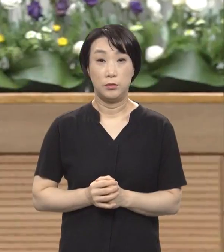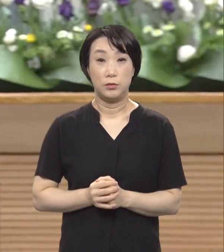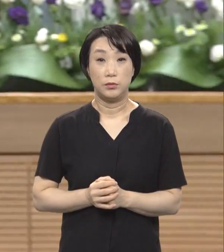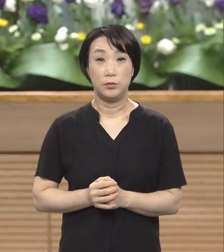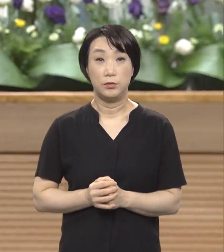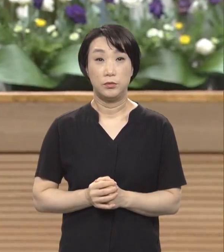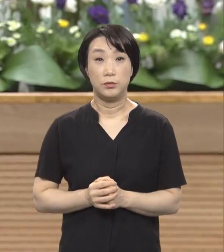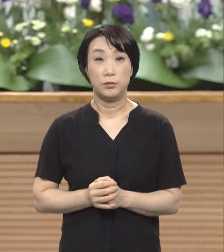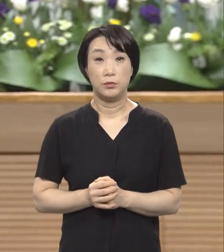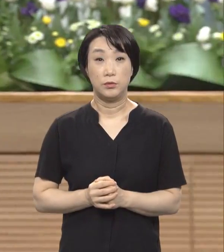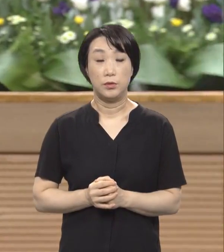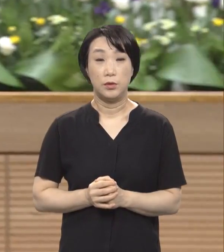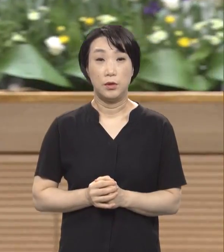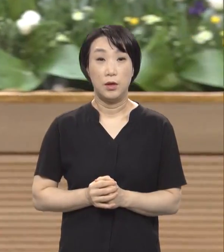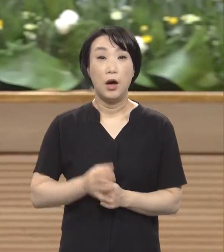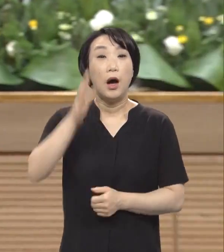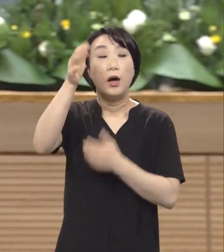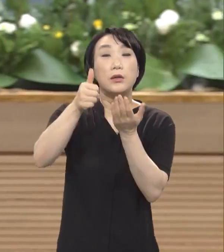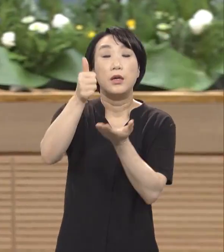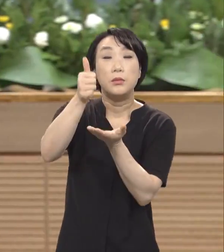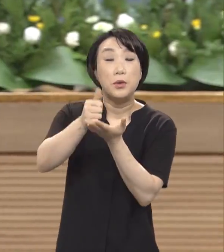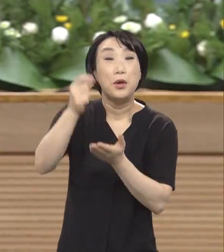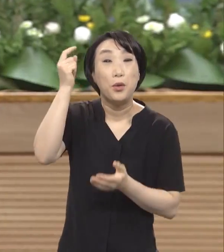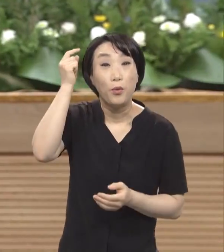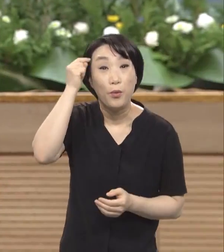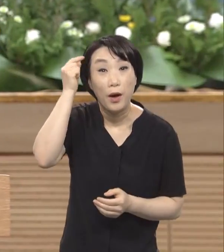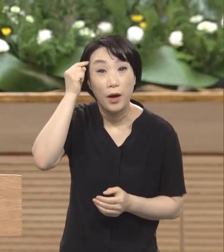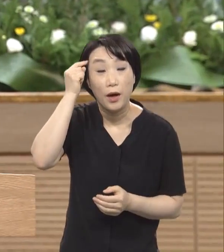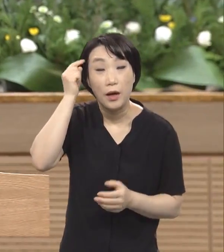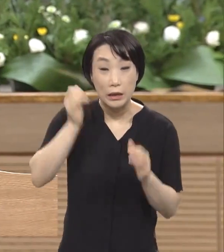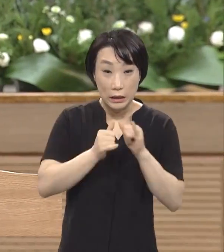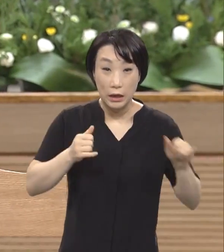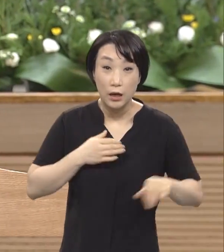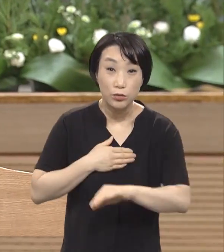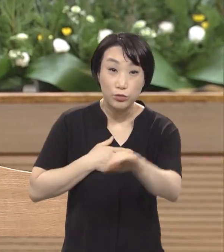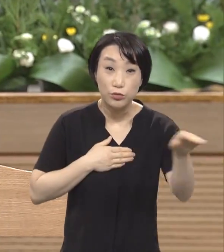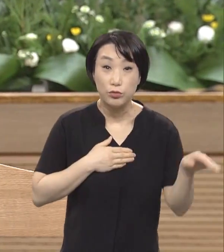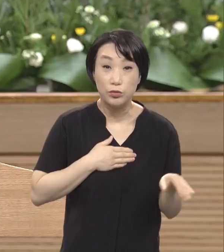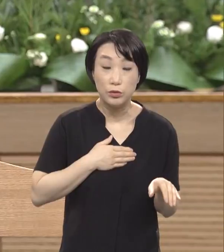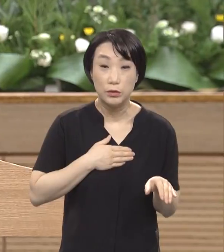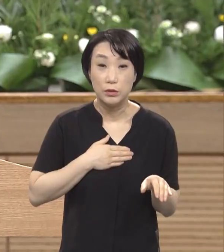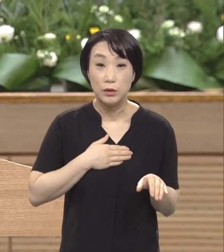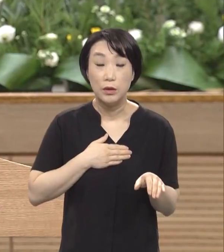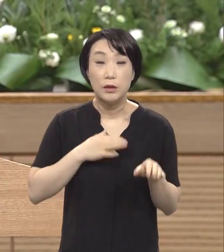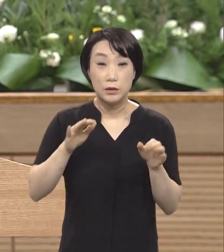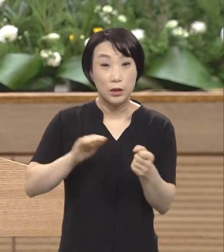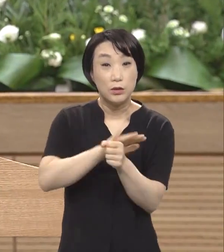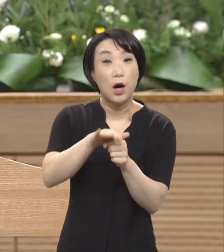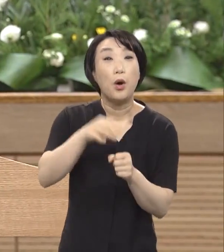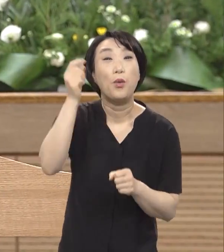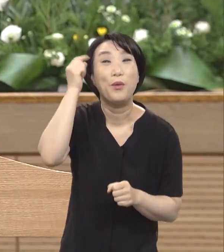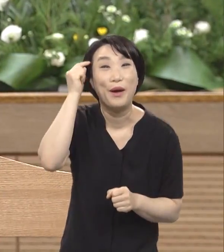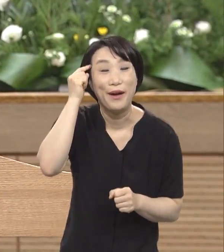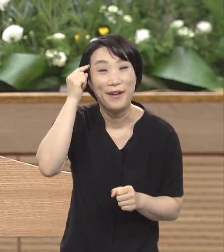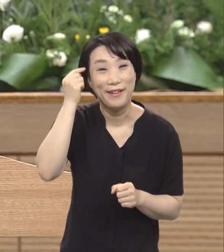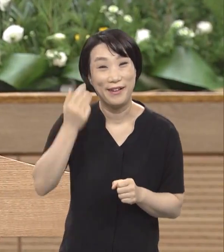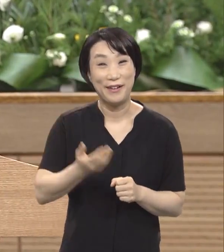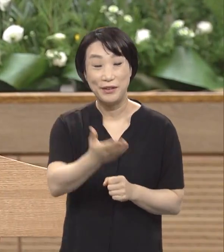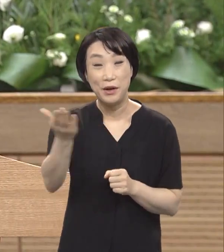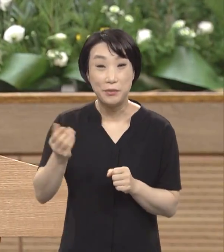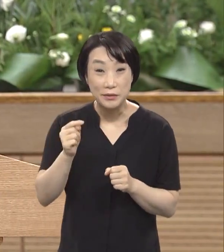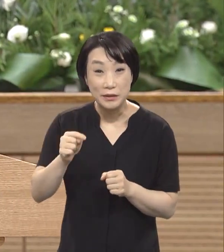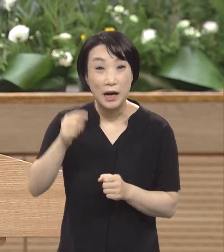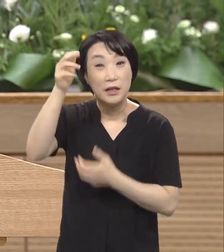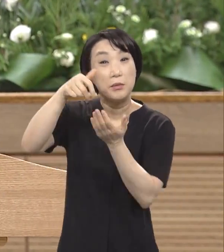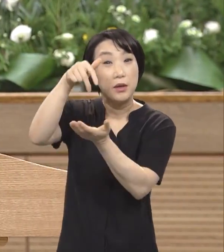하나님이 무엇 때문에 우리 인간을 그토록 사랑하시느냐 하는